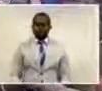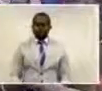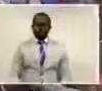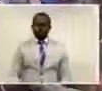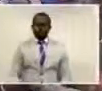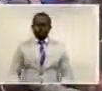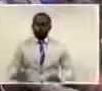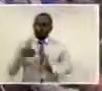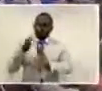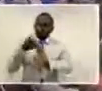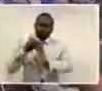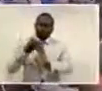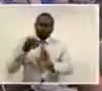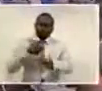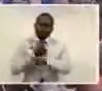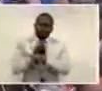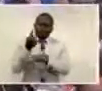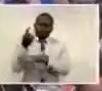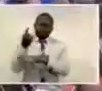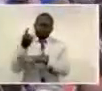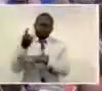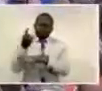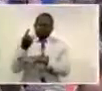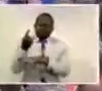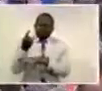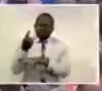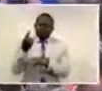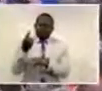ngaho gira vuba ufite umunota umwe